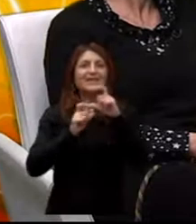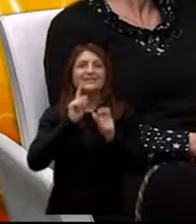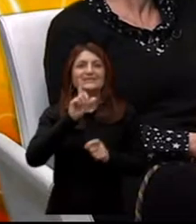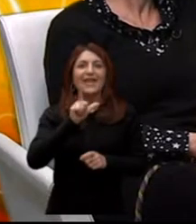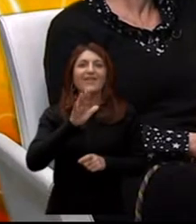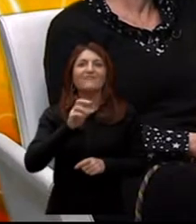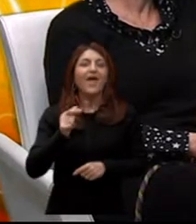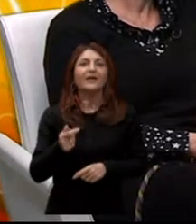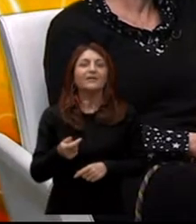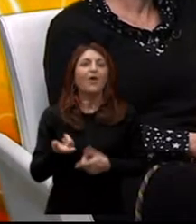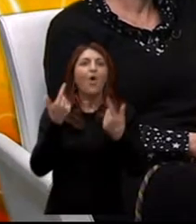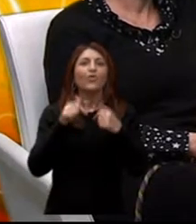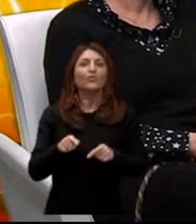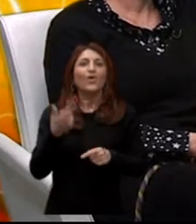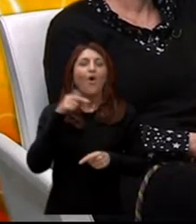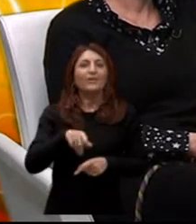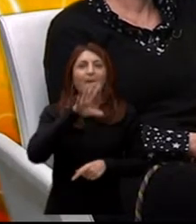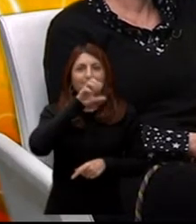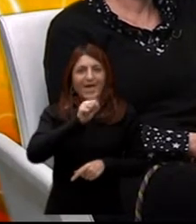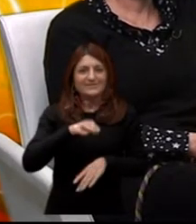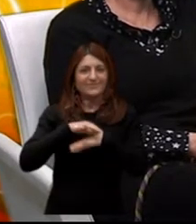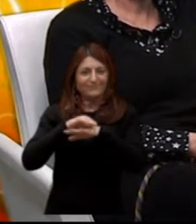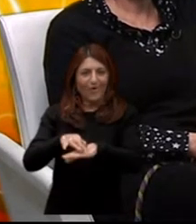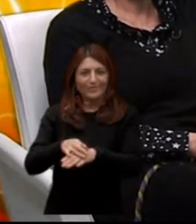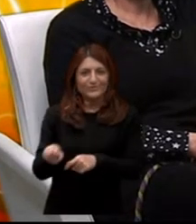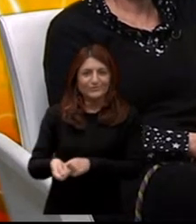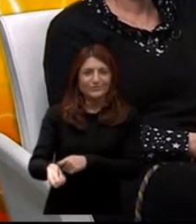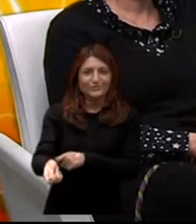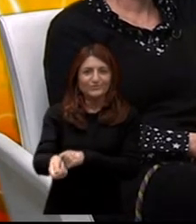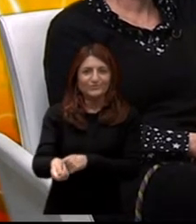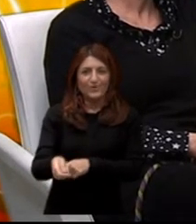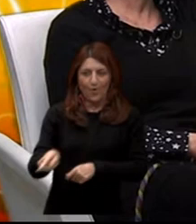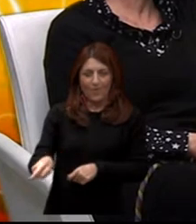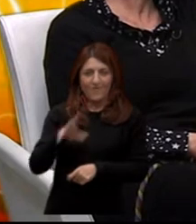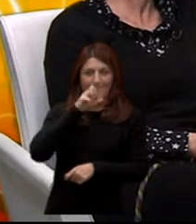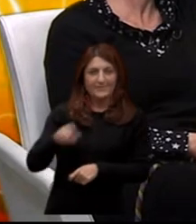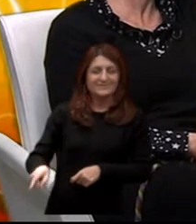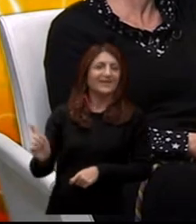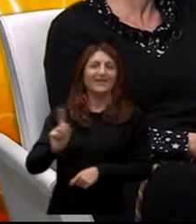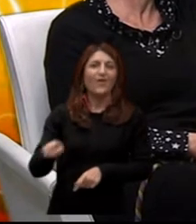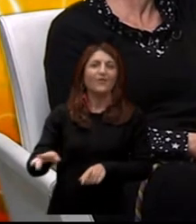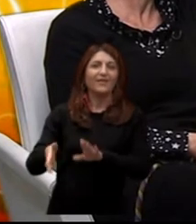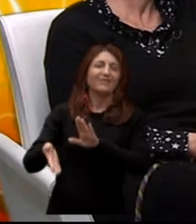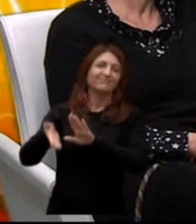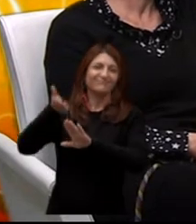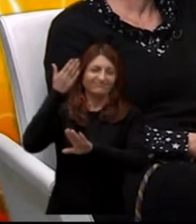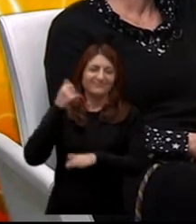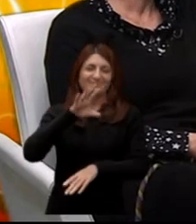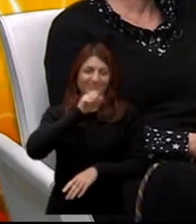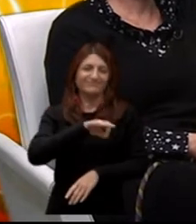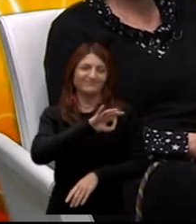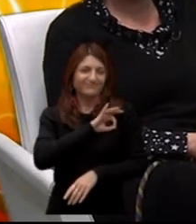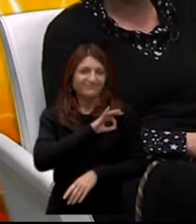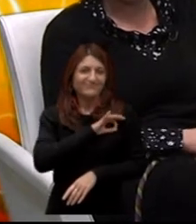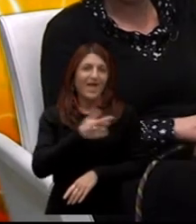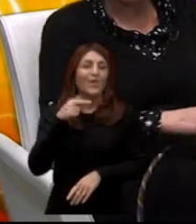dobio ime po psu vodiču, tako da je to bilo to. Jel to? Nije. Nije. Silver je već davnih dana pokojni pas vodič, ali